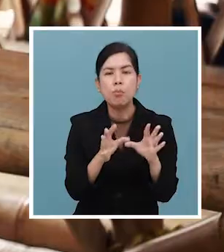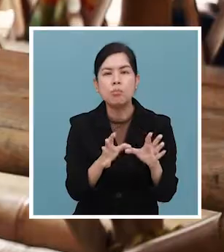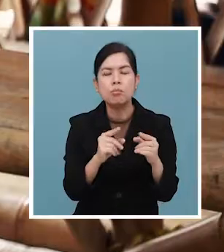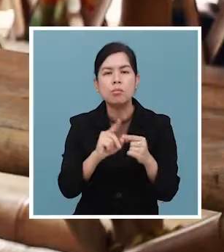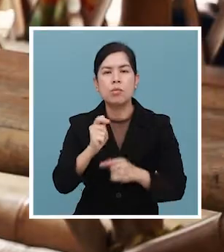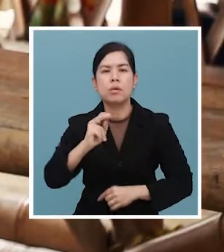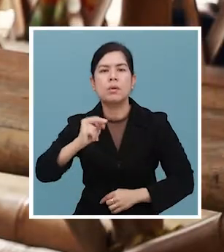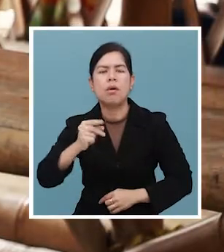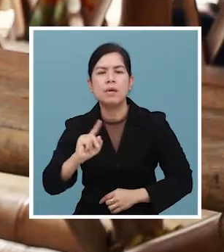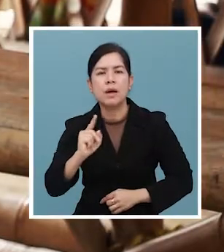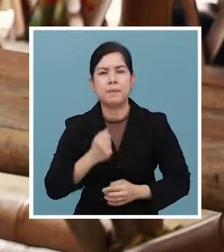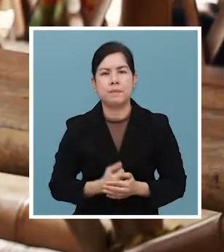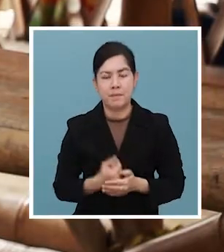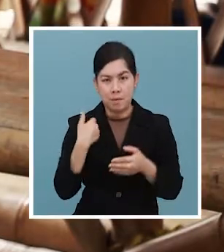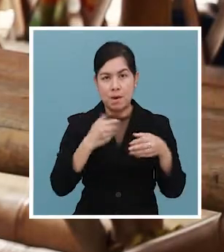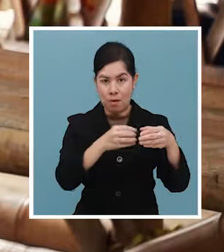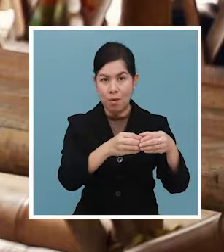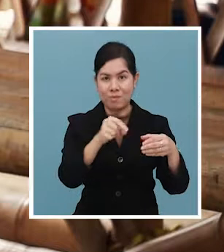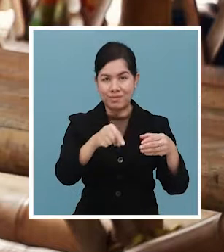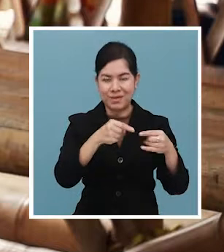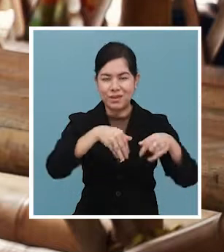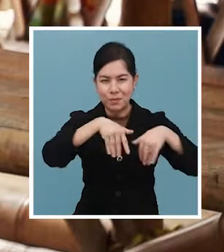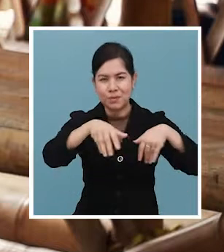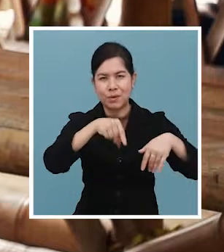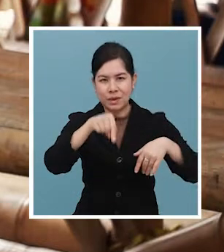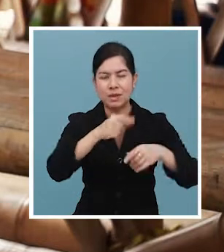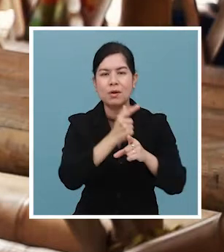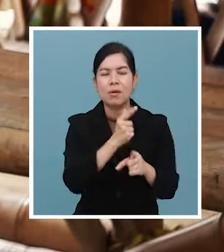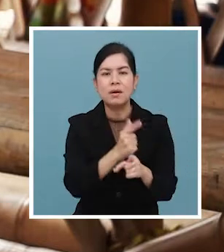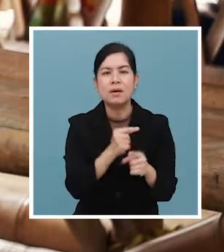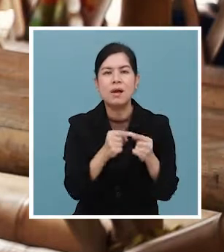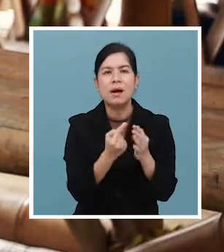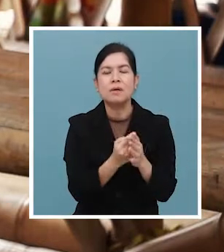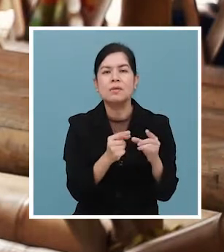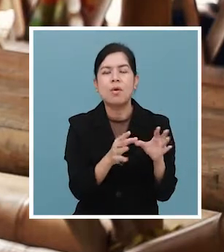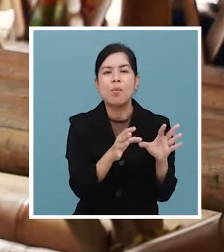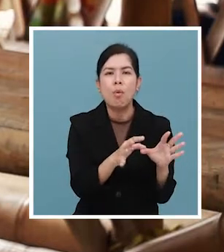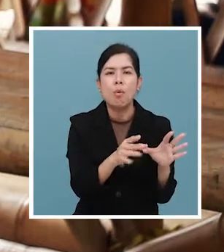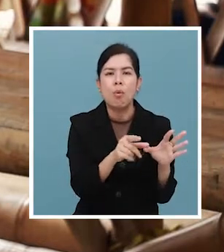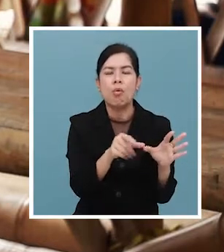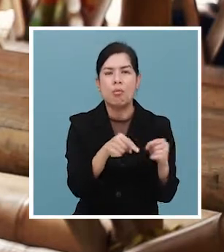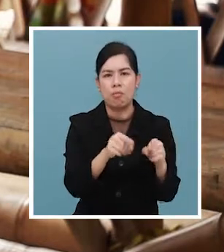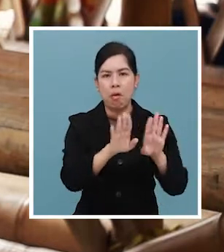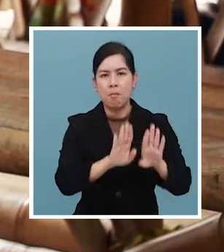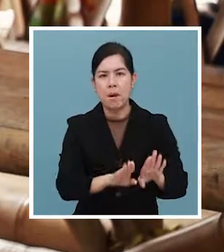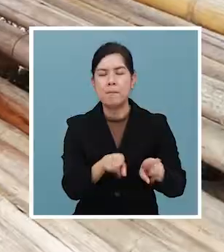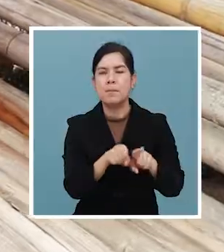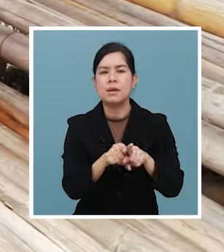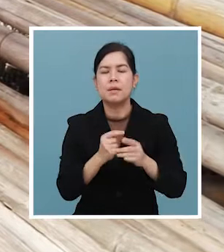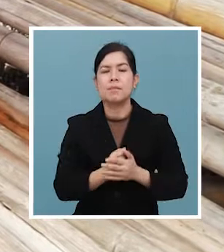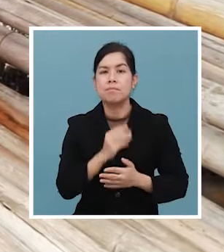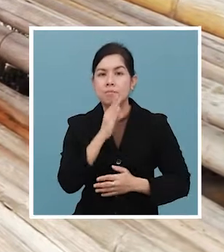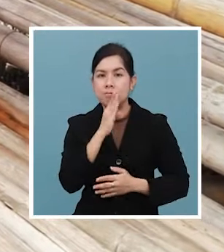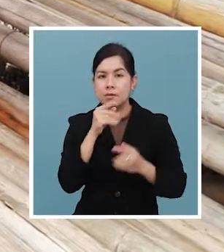ไปค่ะคือคนในชุมชนเราเนี่ยก็เป็นบางส่วนนะคะที่เขาจะเลี้ยงปลูกกันด้วยเพื่อประกอบเป็นอาชีพเสริมนะคะหลังจากที่ไม่ออกทะเล